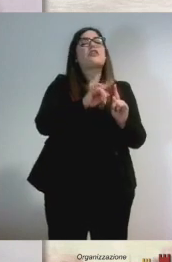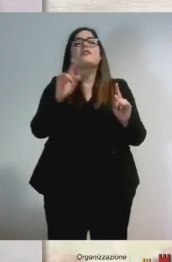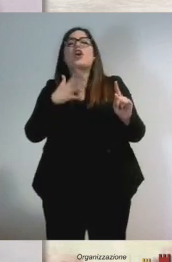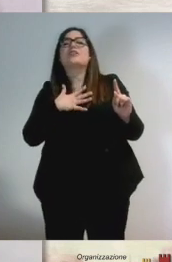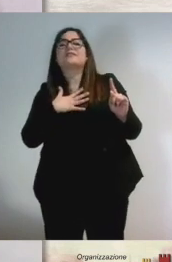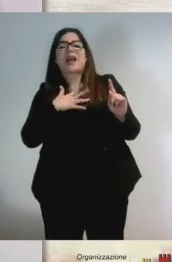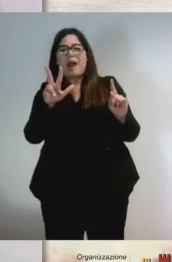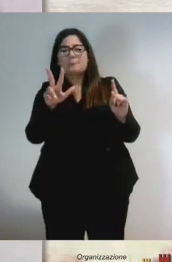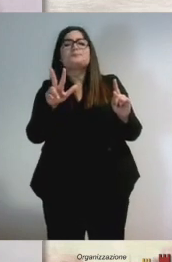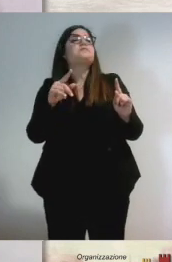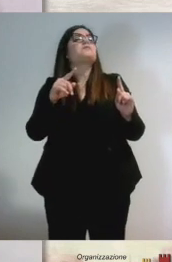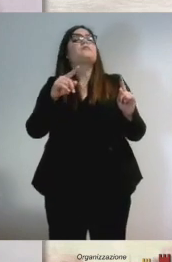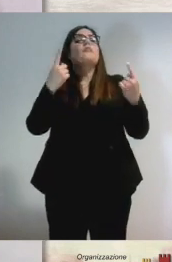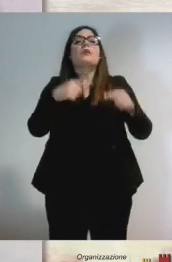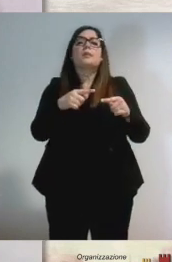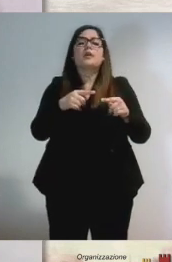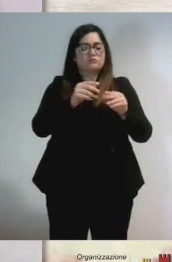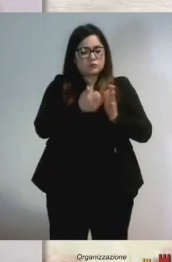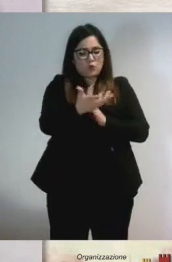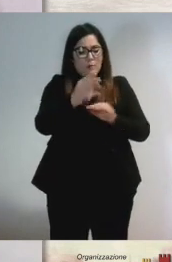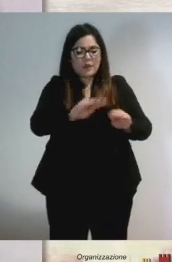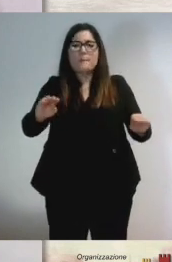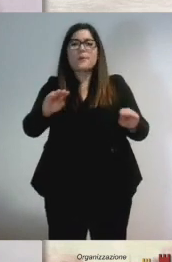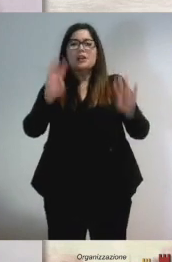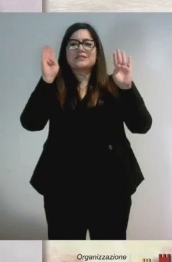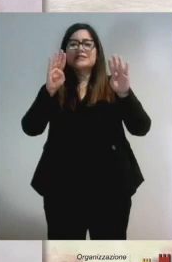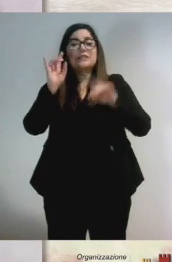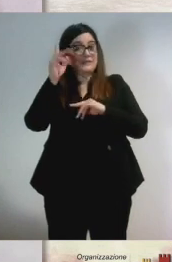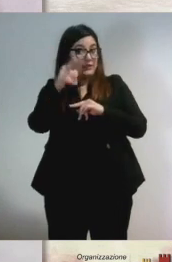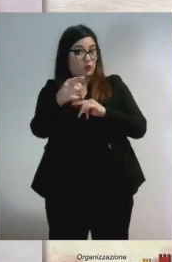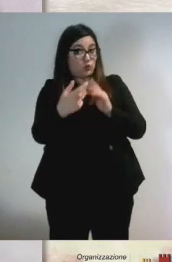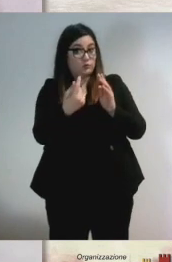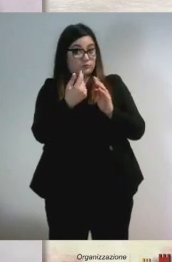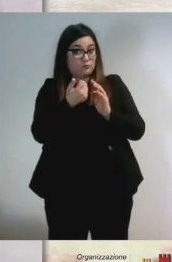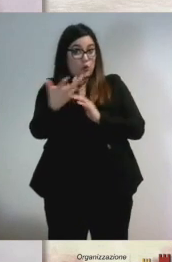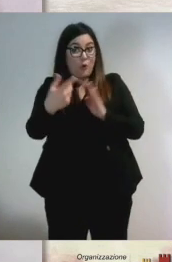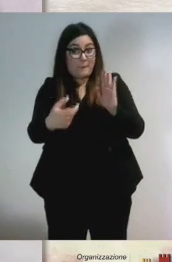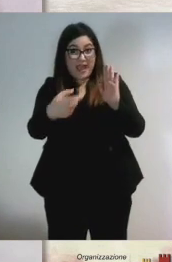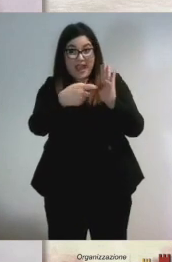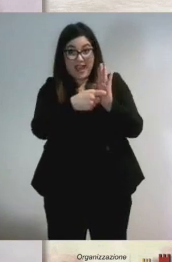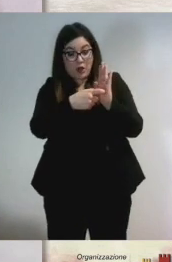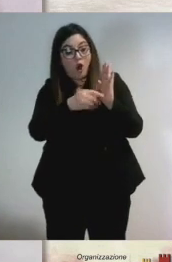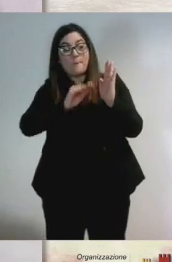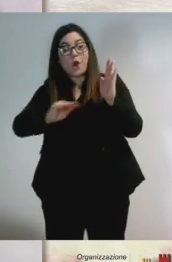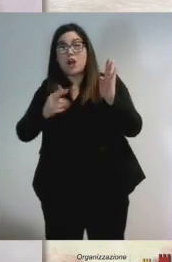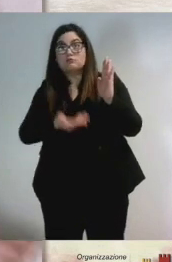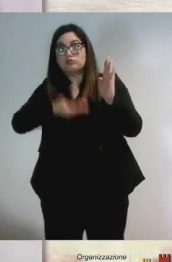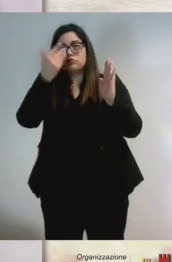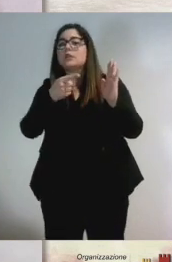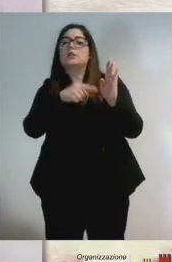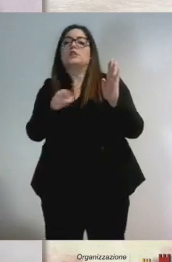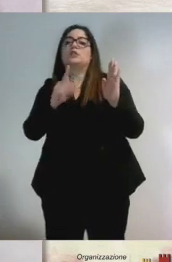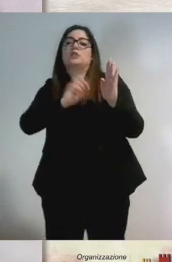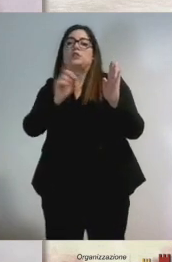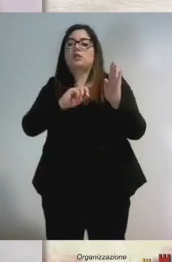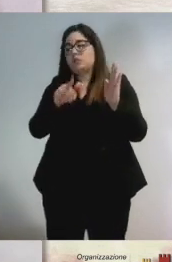al numero dei posti di asilo nido perché se tu c'hai un numero di posti elevato rispetto al numero dei bambini non diamo i soldi a te li diamo a uno